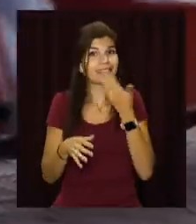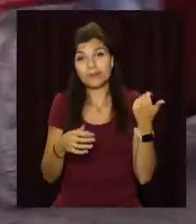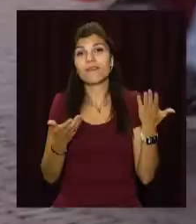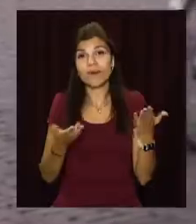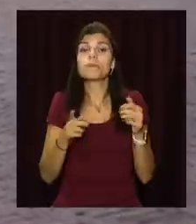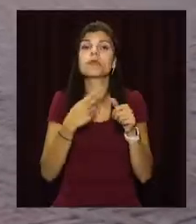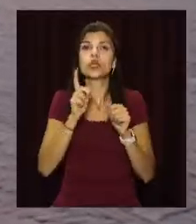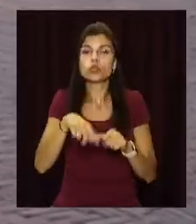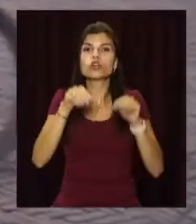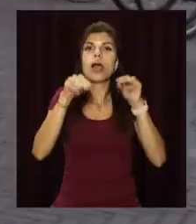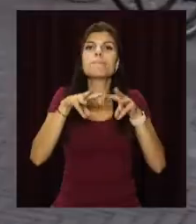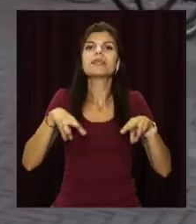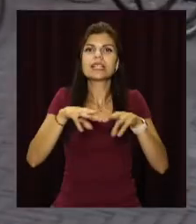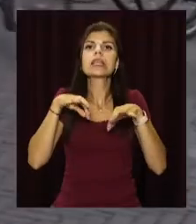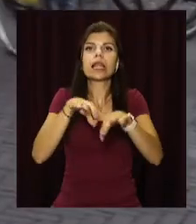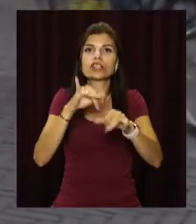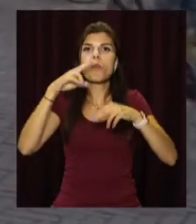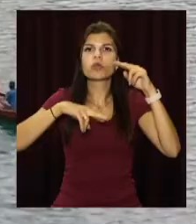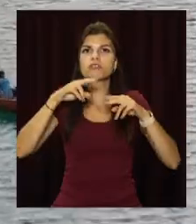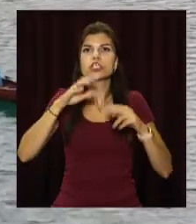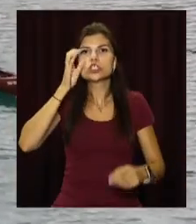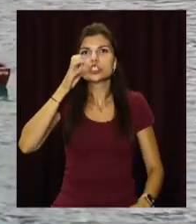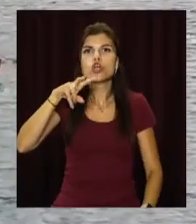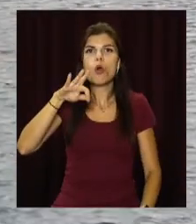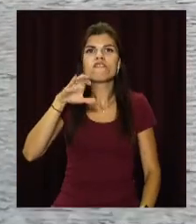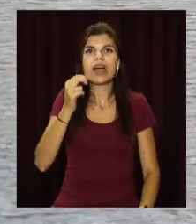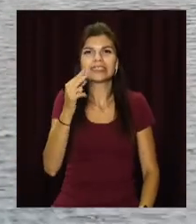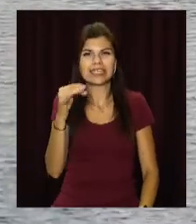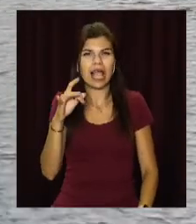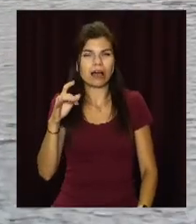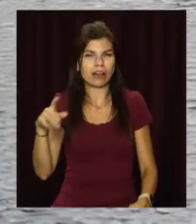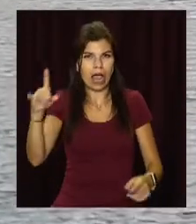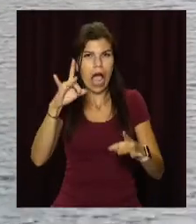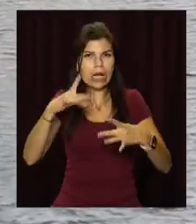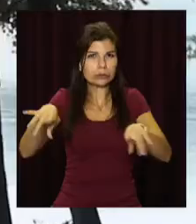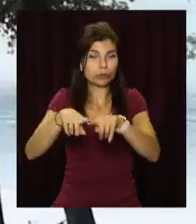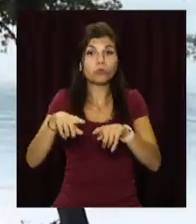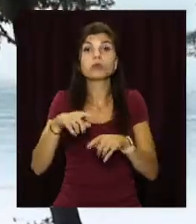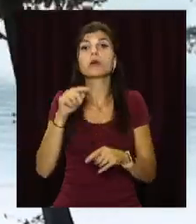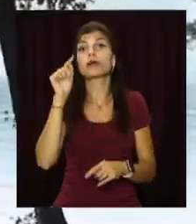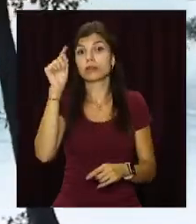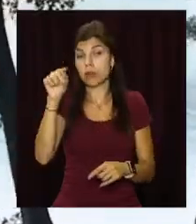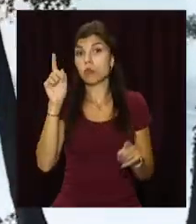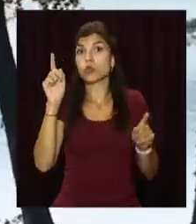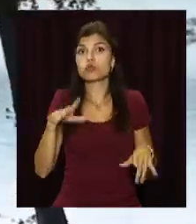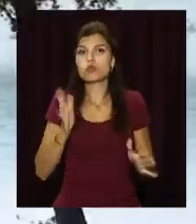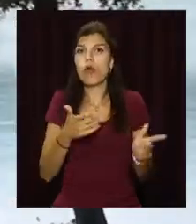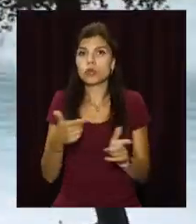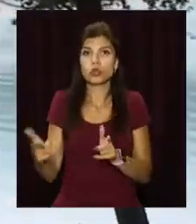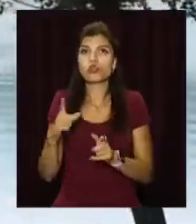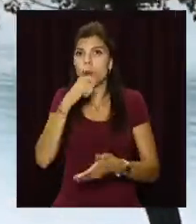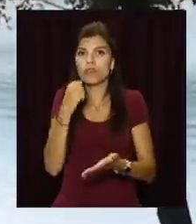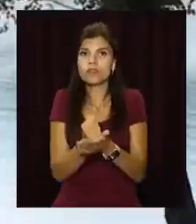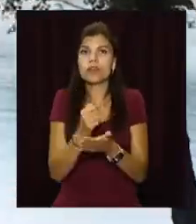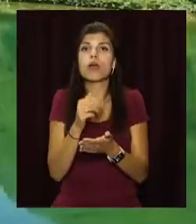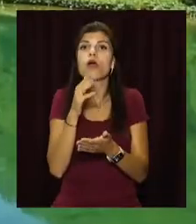анкету на сайті Міністерства транспорту та будівництва Словацької Республіки, підтвердити реєстрацію на кордоні, а також бути готовими підтвердити